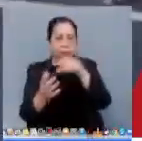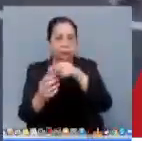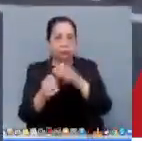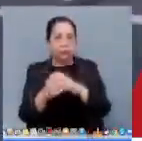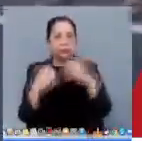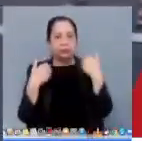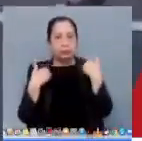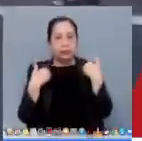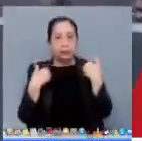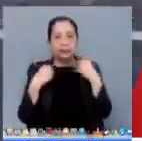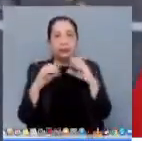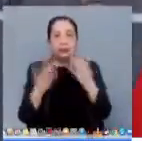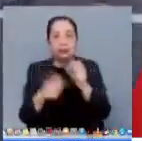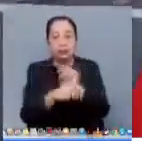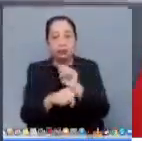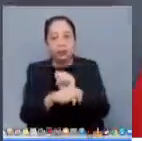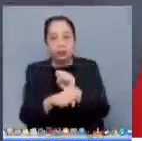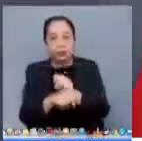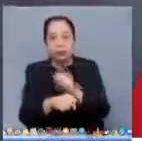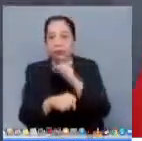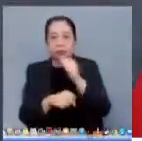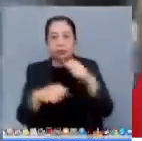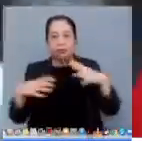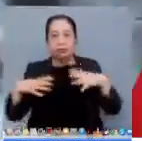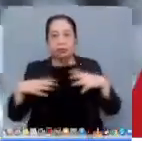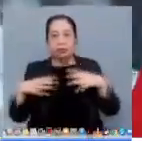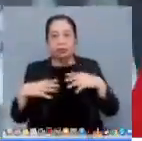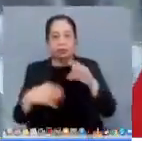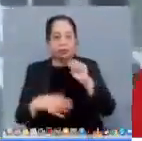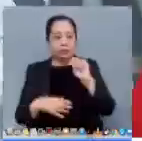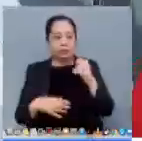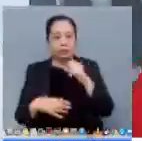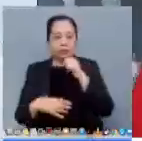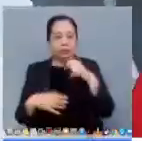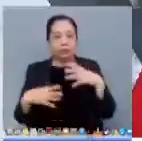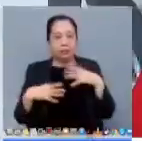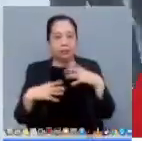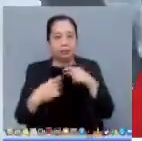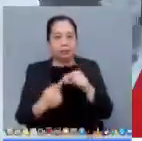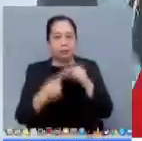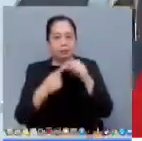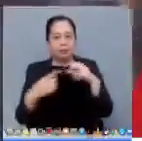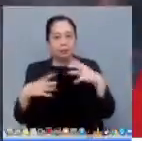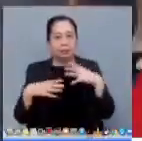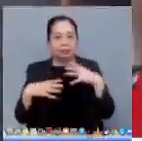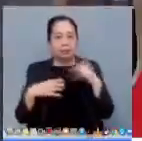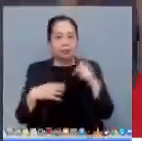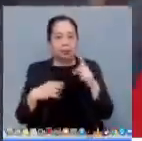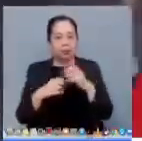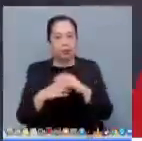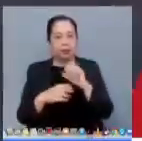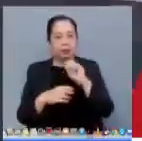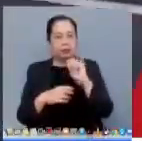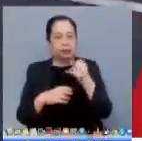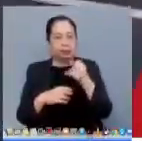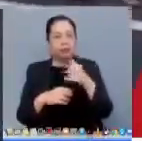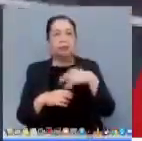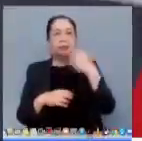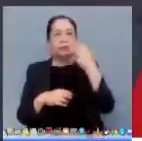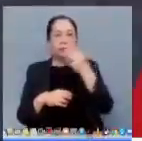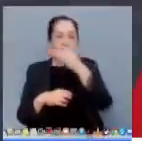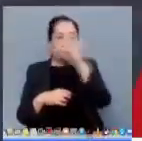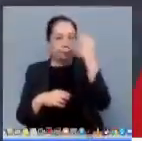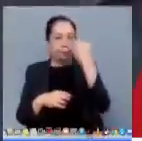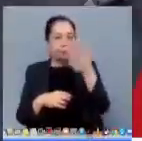ngayon. Hindi po holiday dito sa San Juan. Ang pinaka-holiday po natin ay araw ng San Juan sa March 27, ngunit hindi